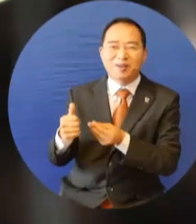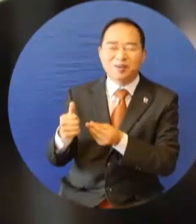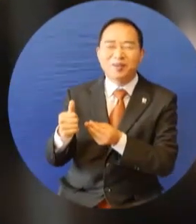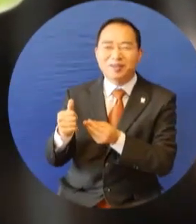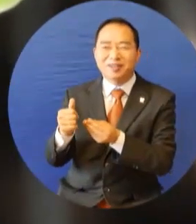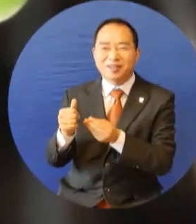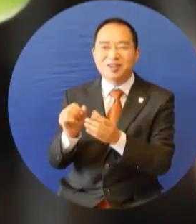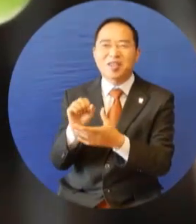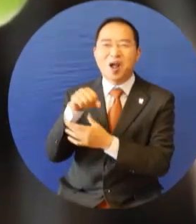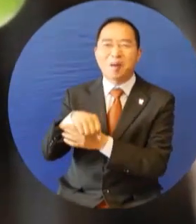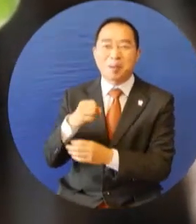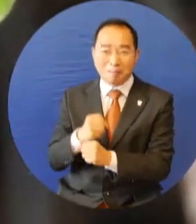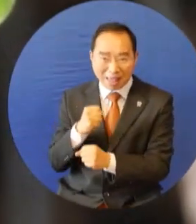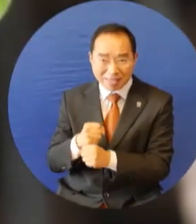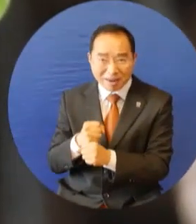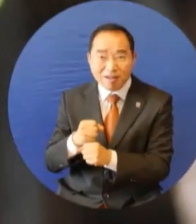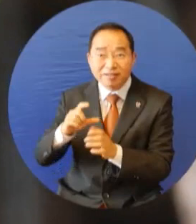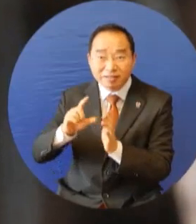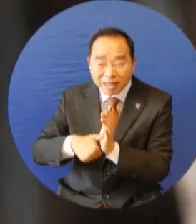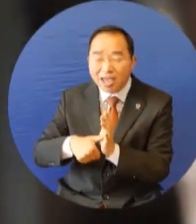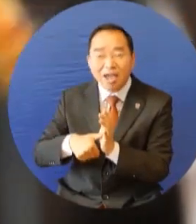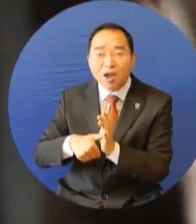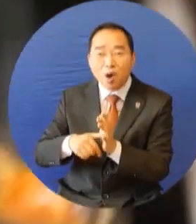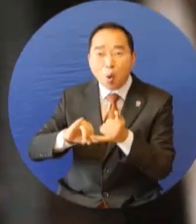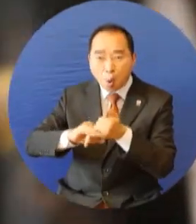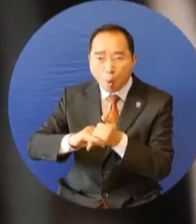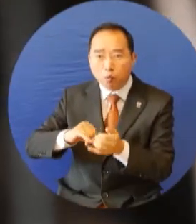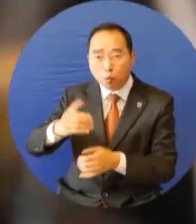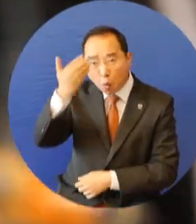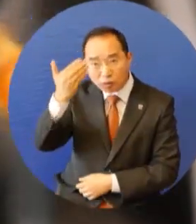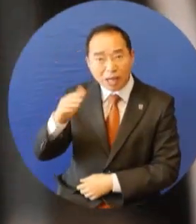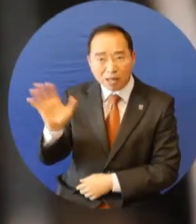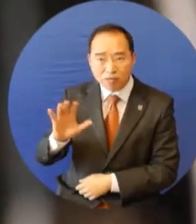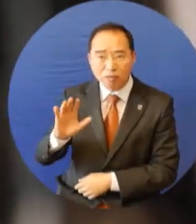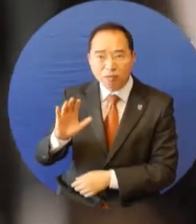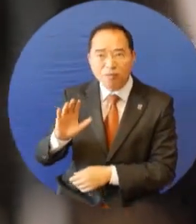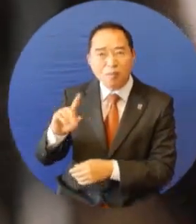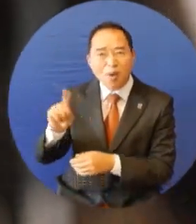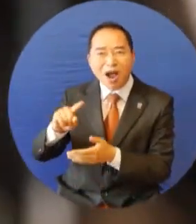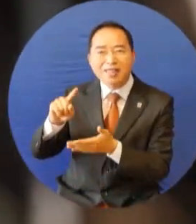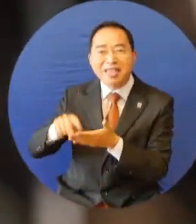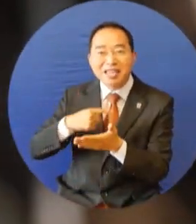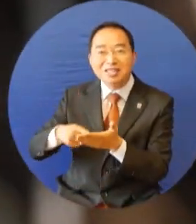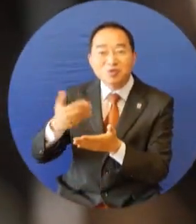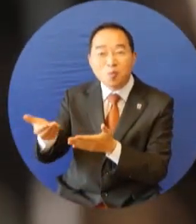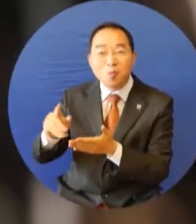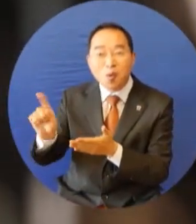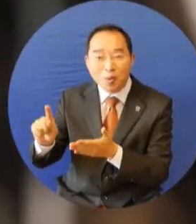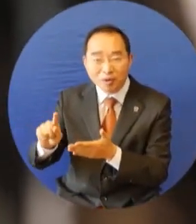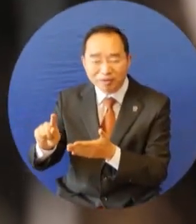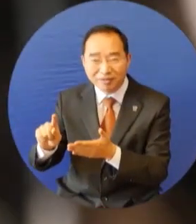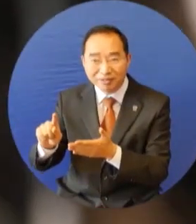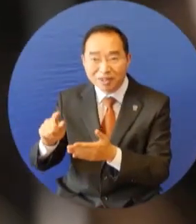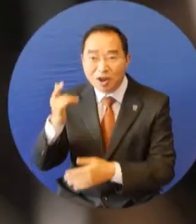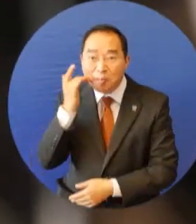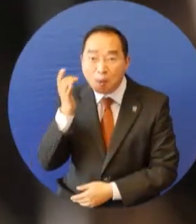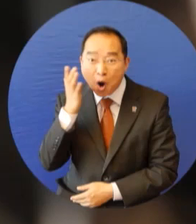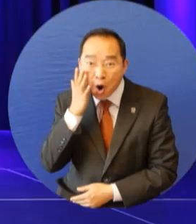단순한 노동력을 빌리는 게 아니고 반드시 대가를 지불해. 꽃은 그게 뭐냐? 꿀과